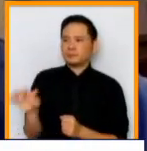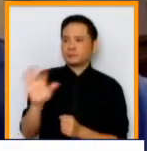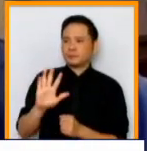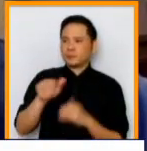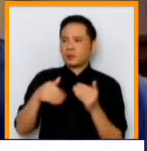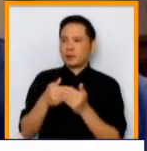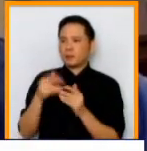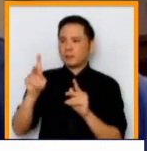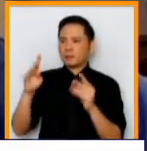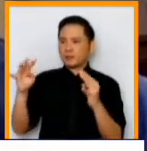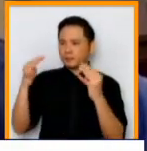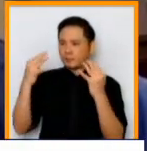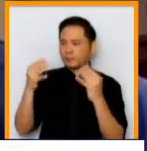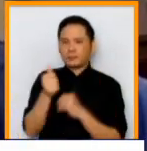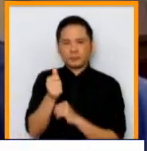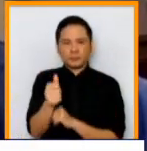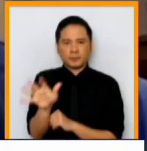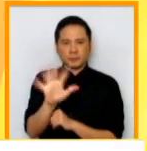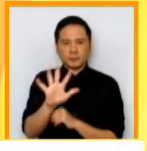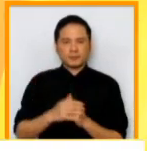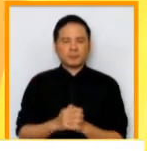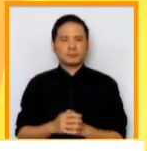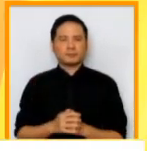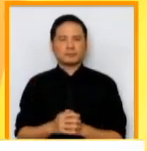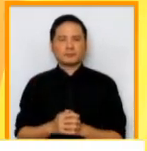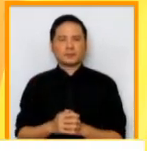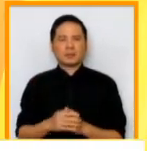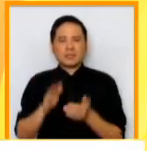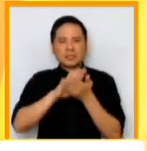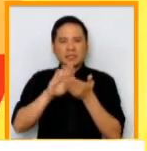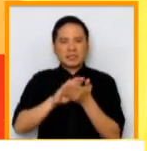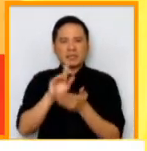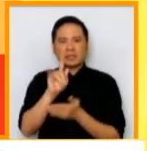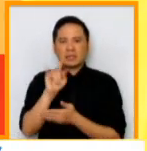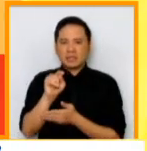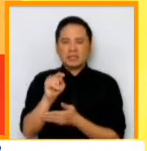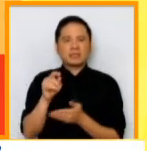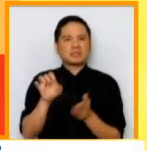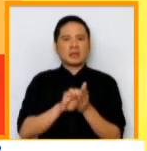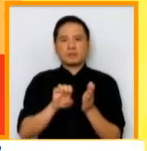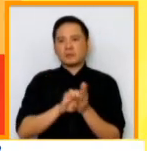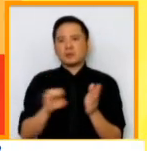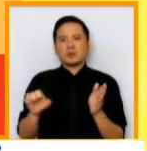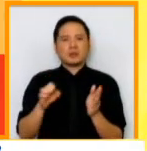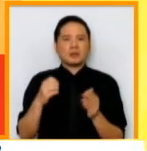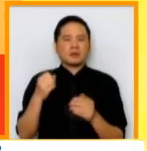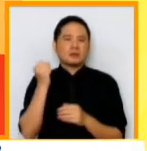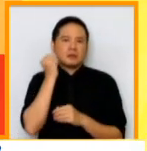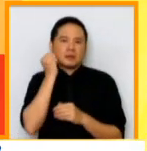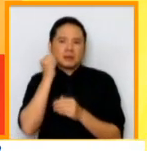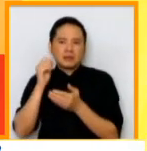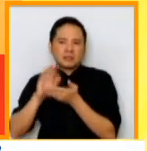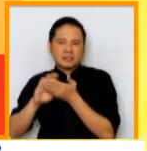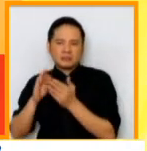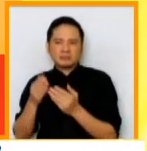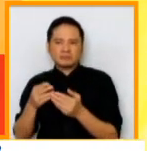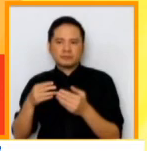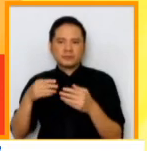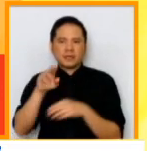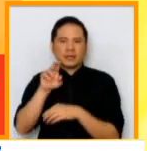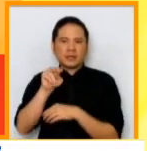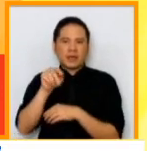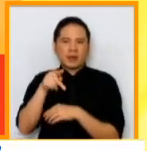televiewers. Magandang umaga rin po. Mga hygiene kits, sanitary napkins at thermal scanner na hindi naman binili sa butika, kundi sa